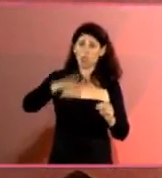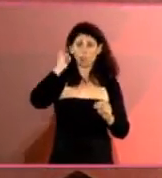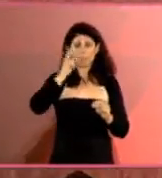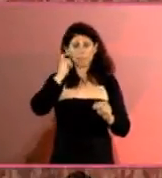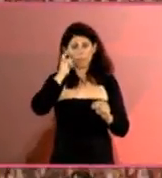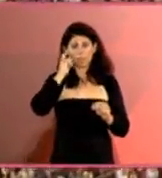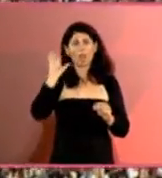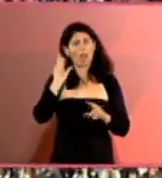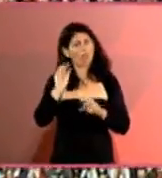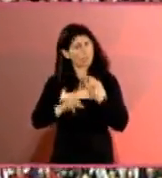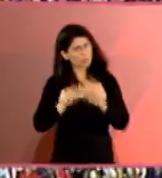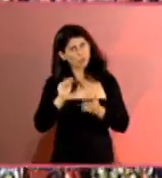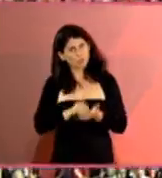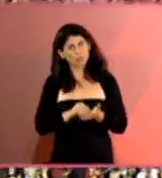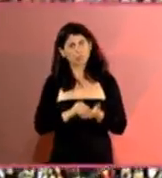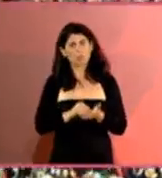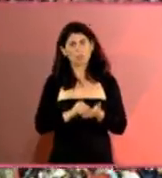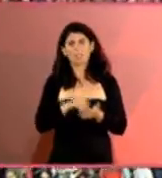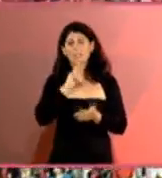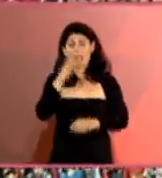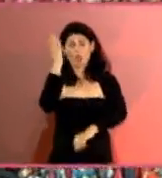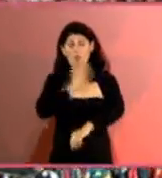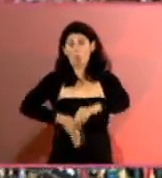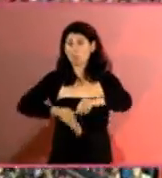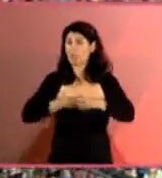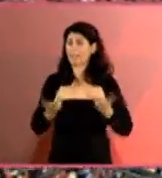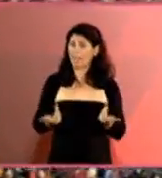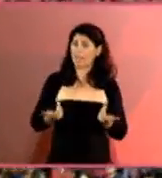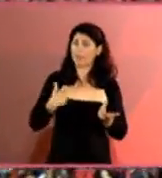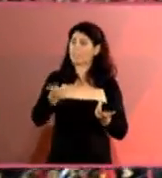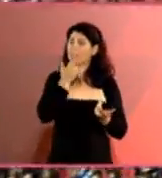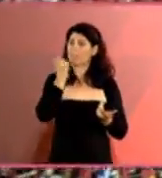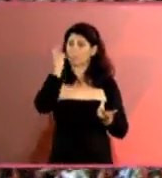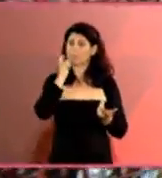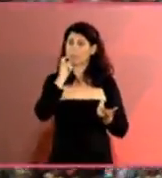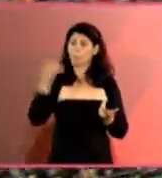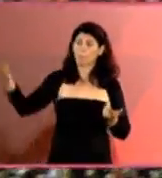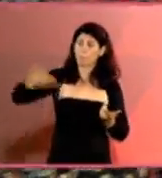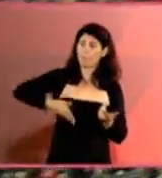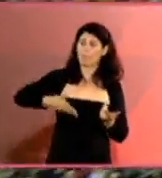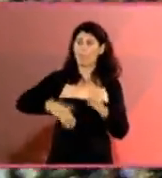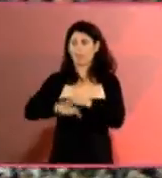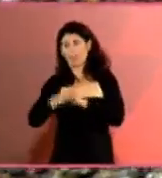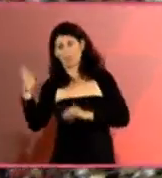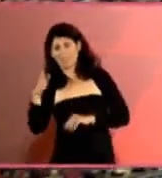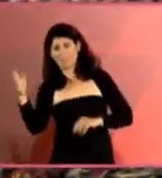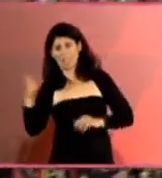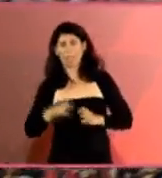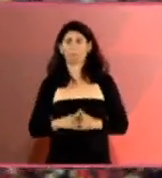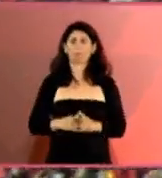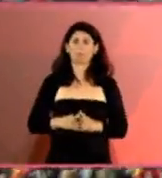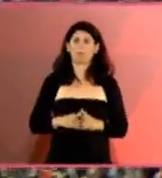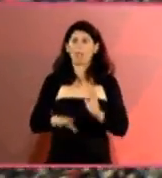να το ξαναψηφίσουν ως κοψοχέριδες, με τη λαθασμένη σκέψη μην έρθει η δεξιά. Η